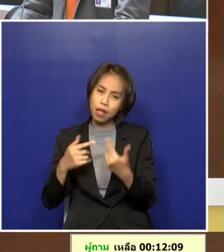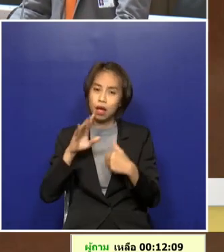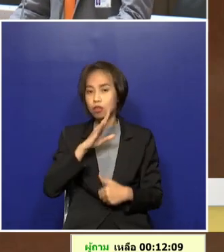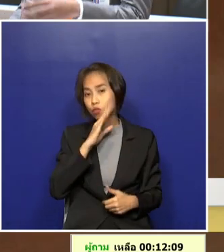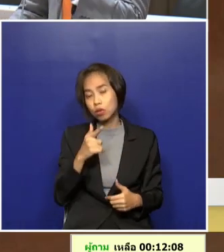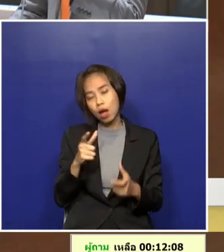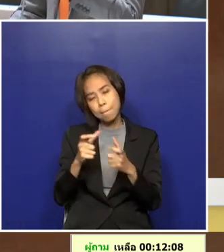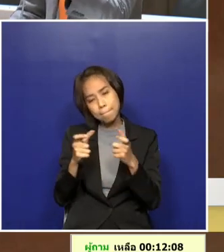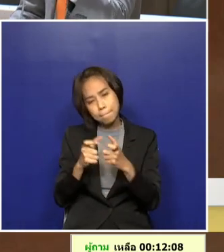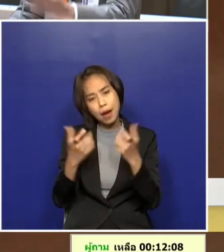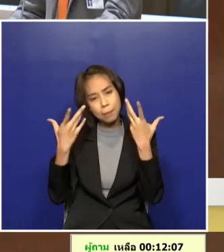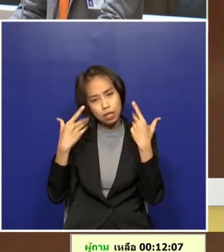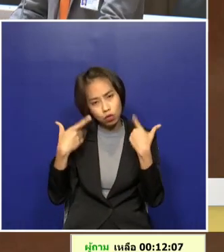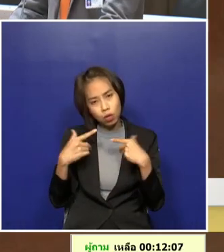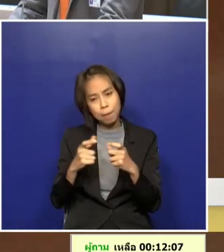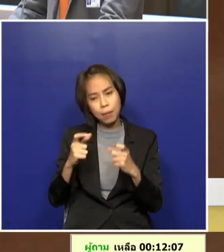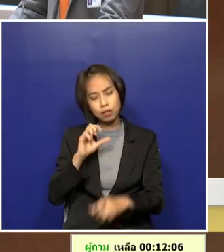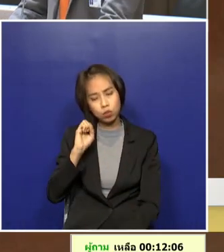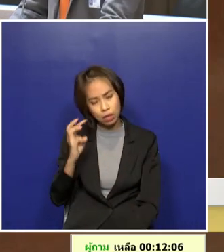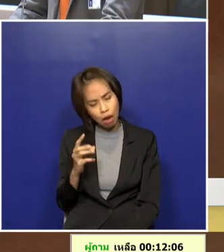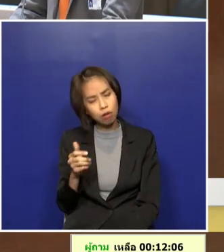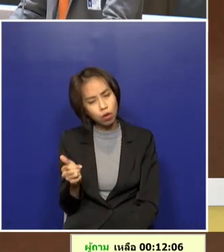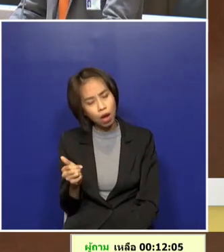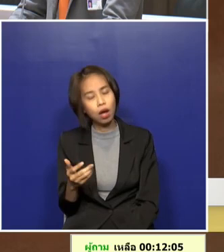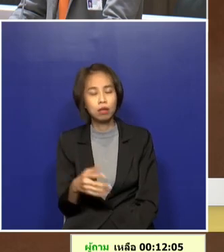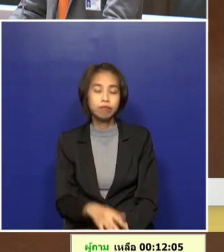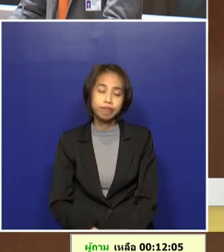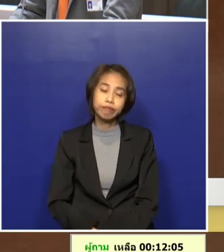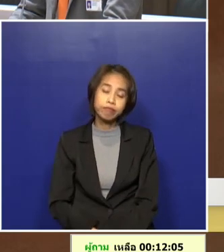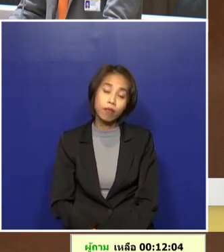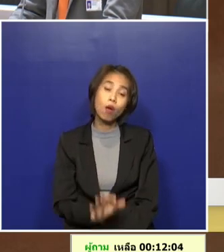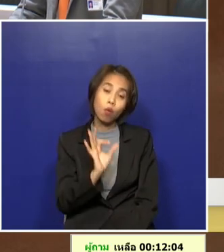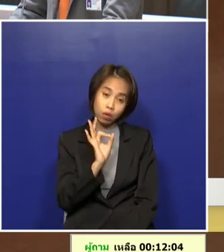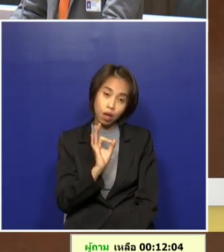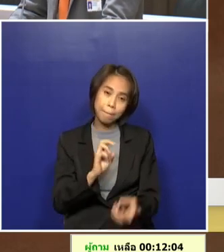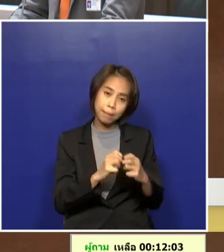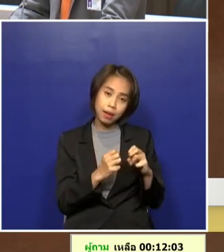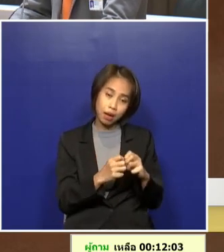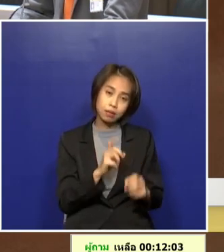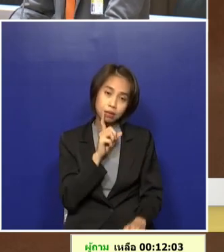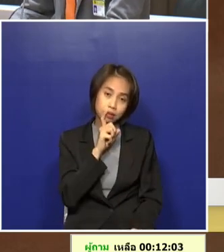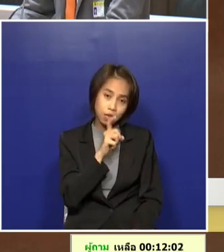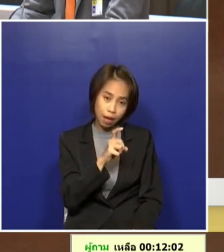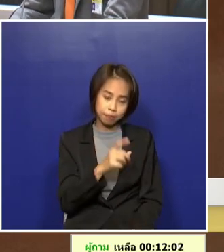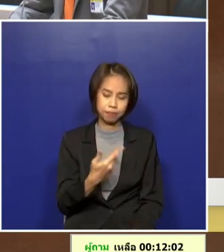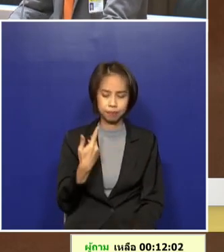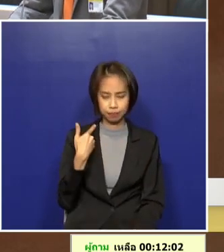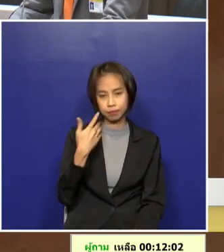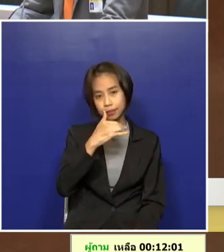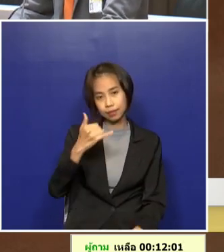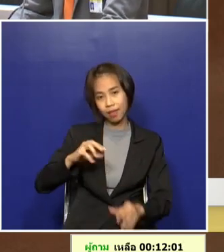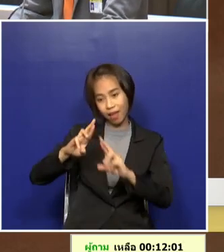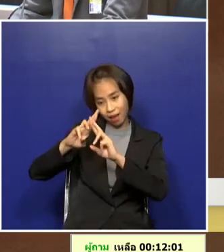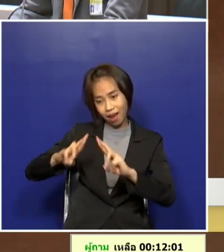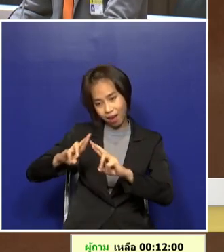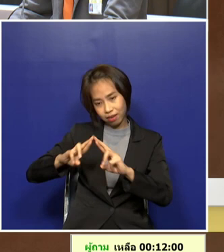ชนหรือบัตรสวัสดิการไปใช้แล้วโอเคครับท่านสามารถแก้ปัญหาอย่างนี้ได้ไหมครับว่าบางร้านไม่มี